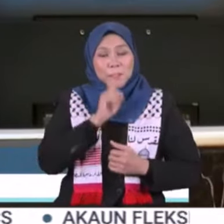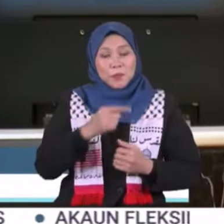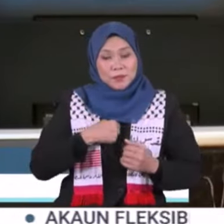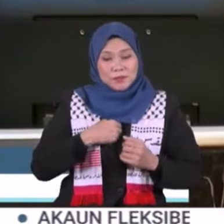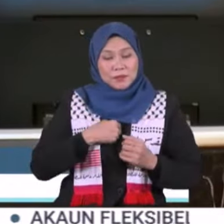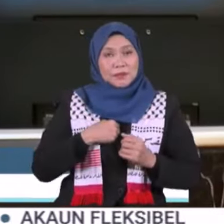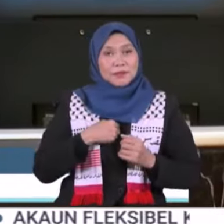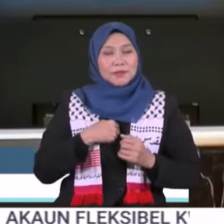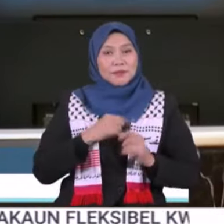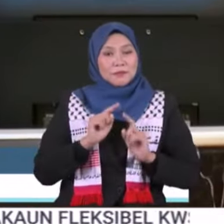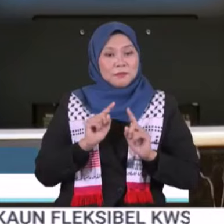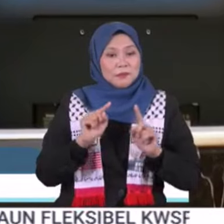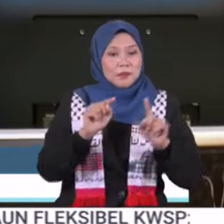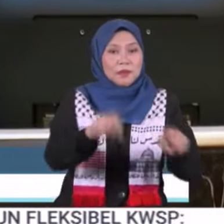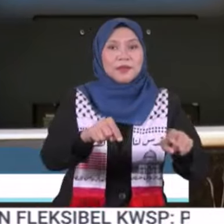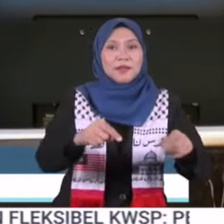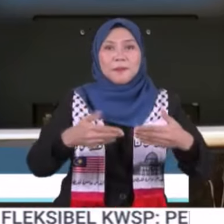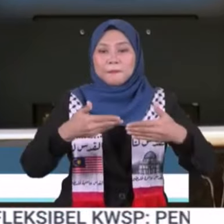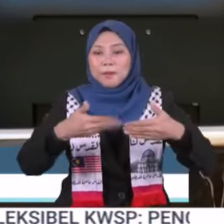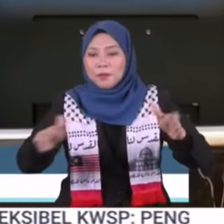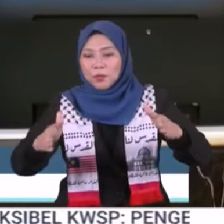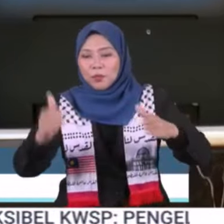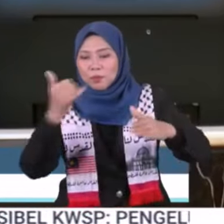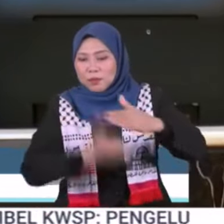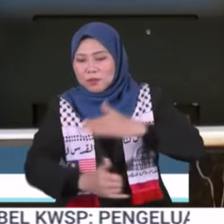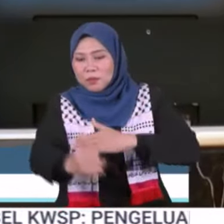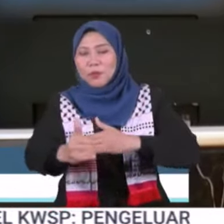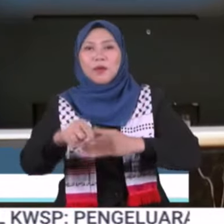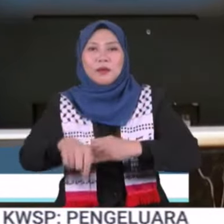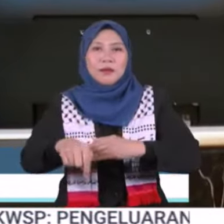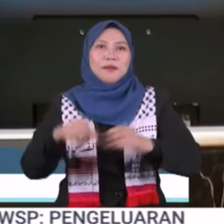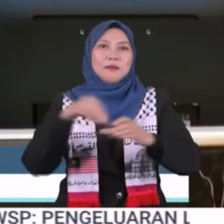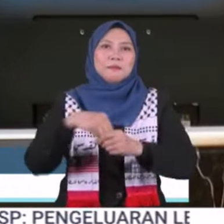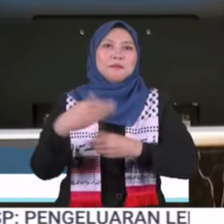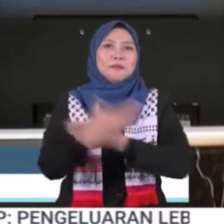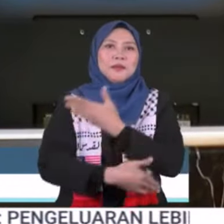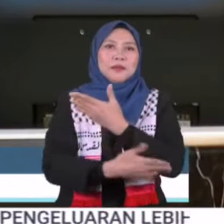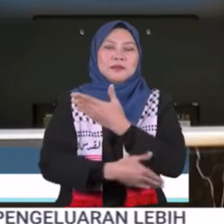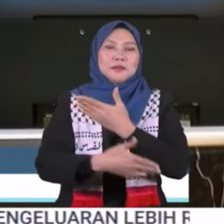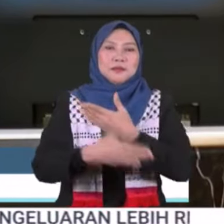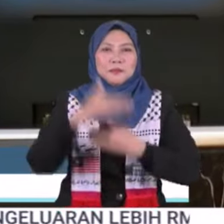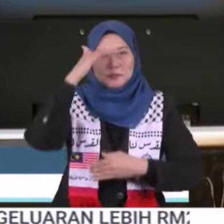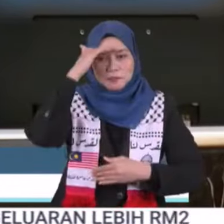saya di pintu-pintu masuk utama negara ini.